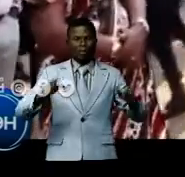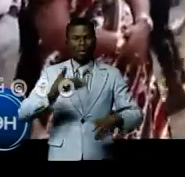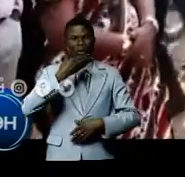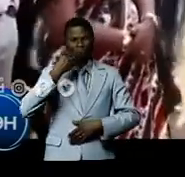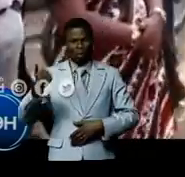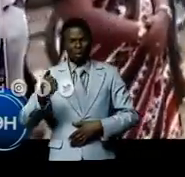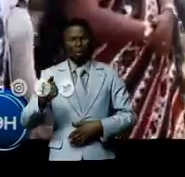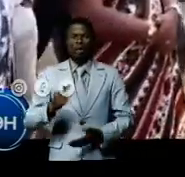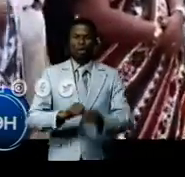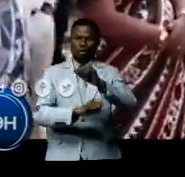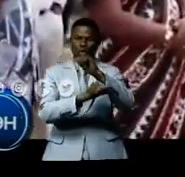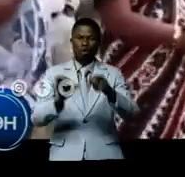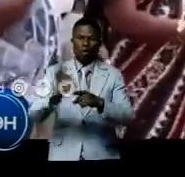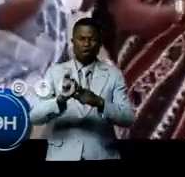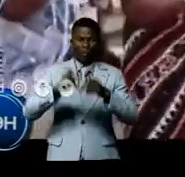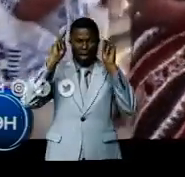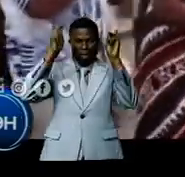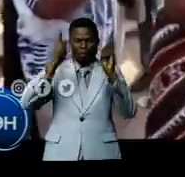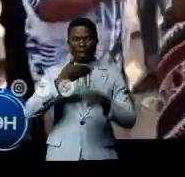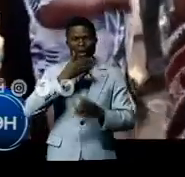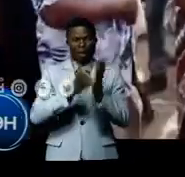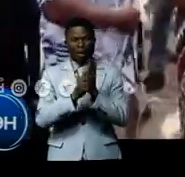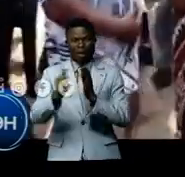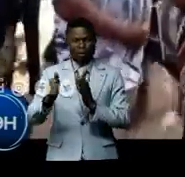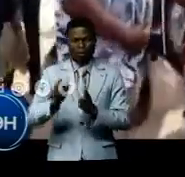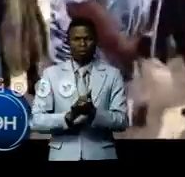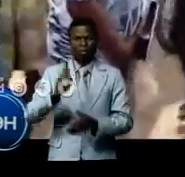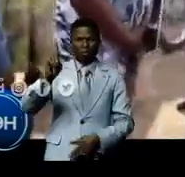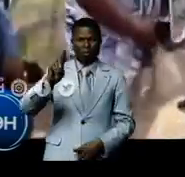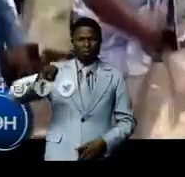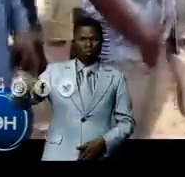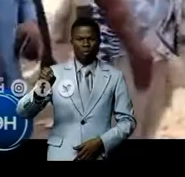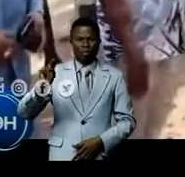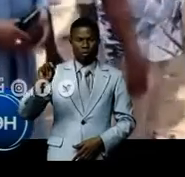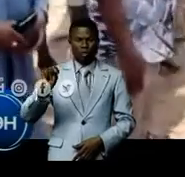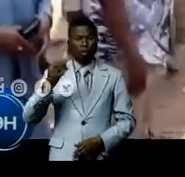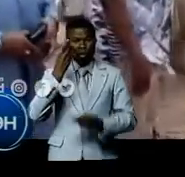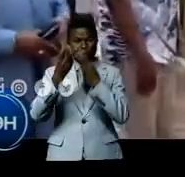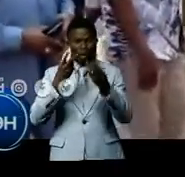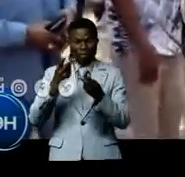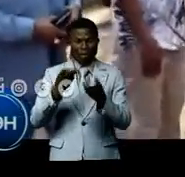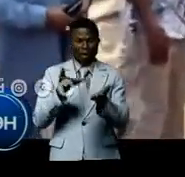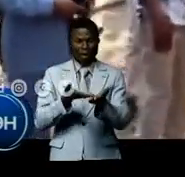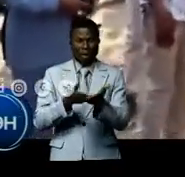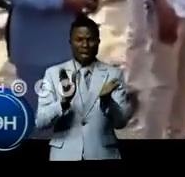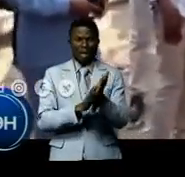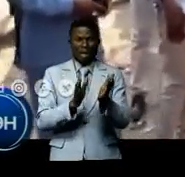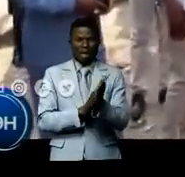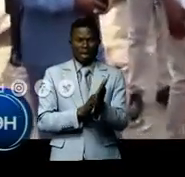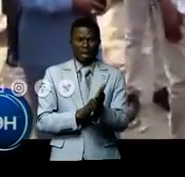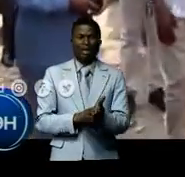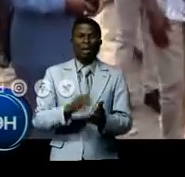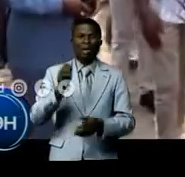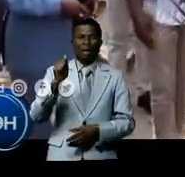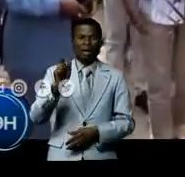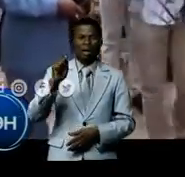adéquates pour leur assurer une formation pédagogique de taille, John Kabea Shikai a effectué une visite éclair au complexe scolaire Athénée Royal